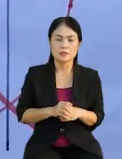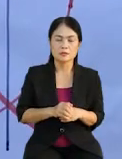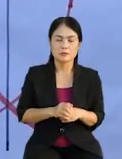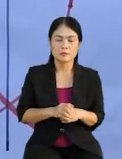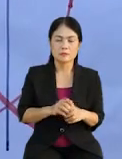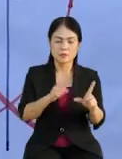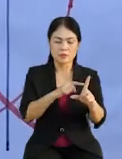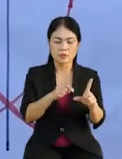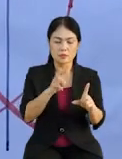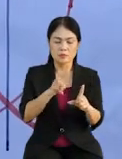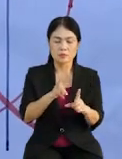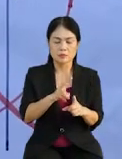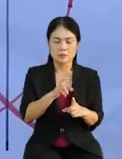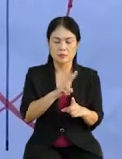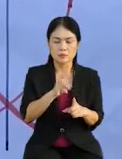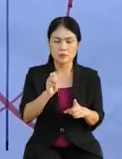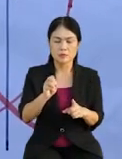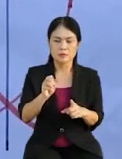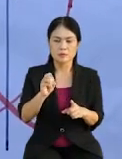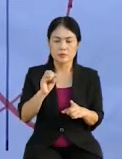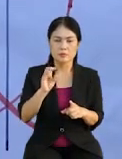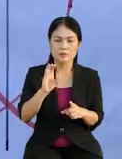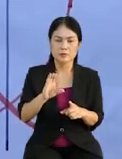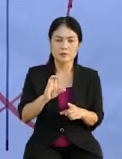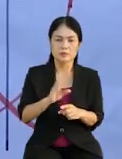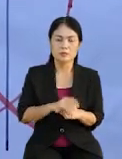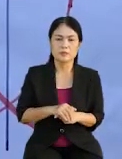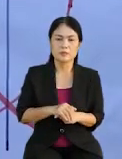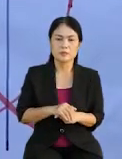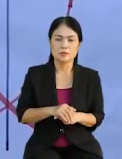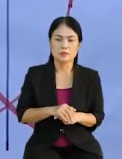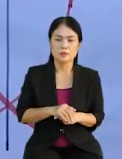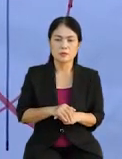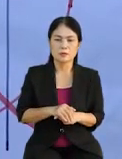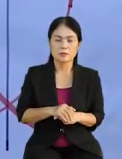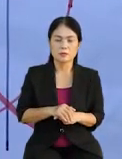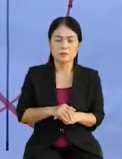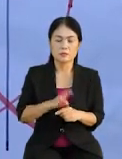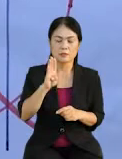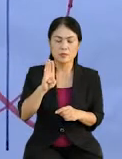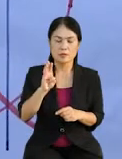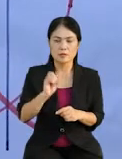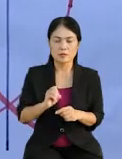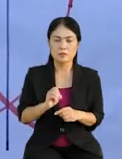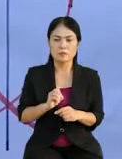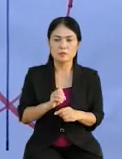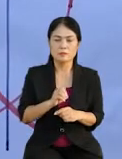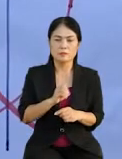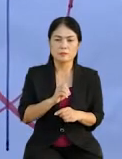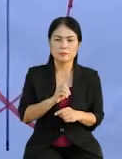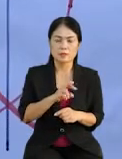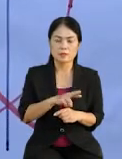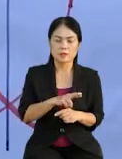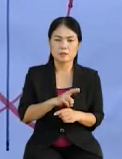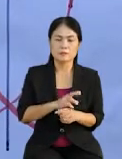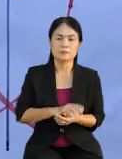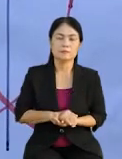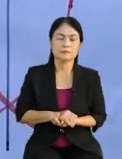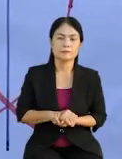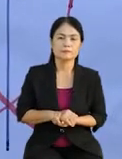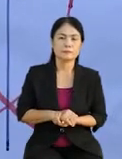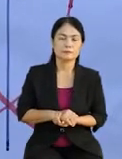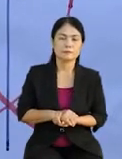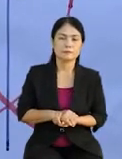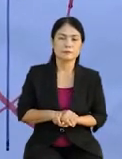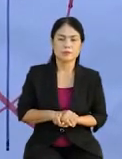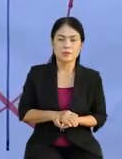bầy ô ô xí chùm này mồm ti bốn cứ bí ô ô